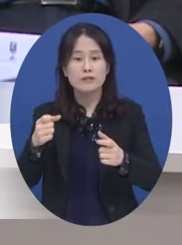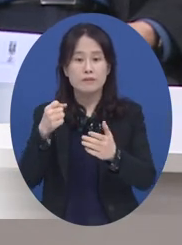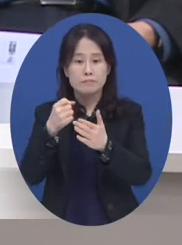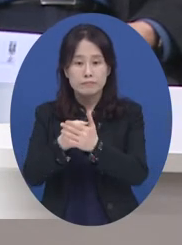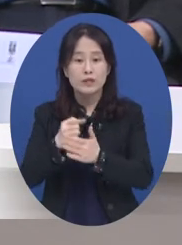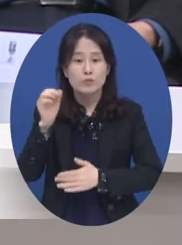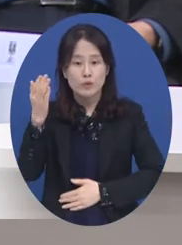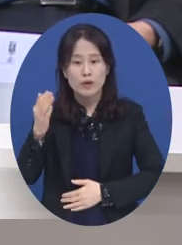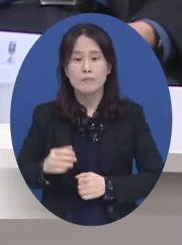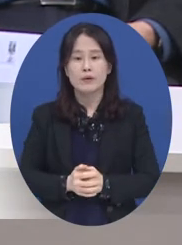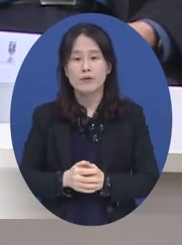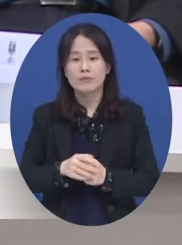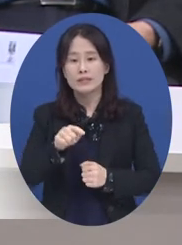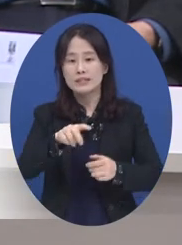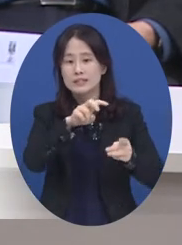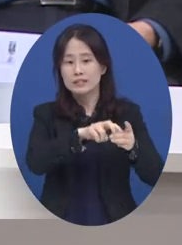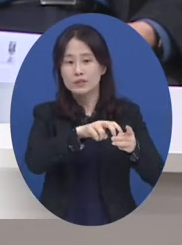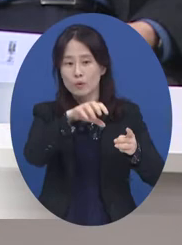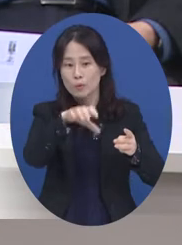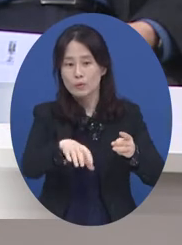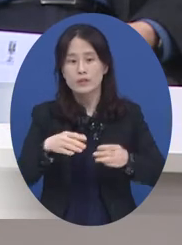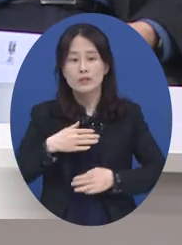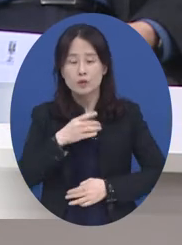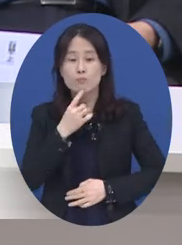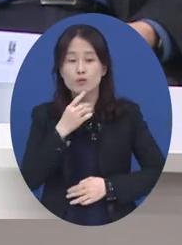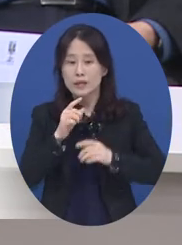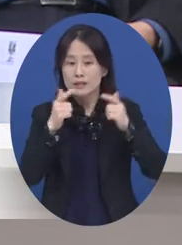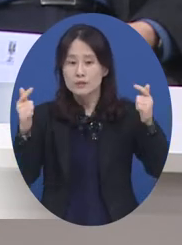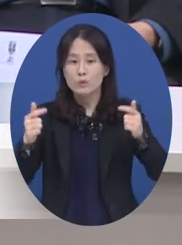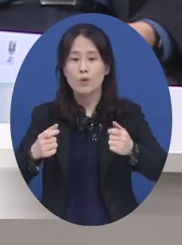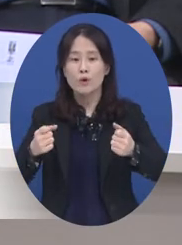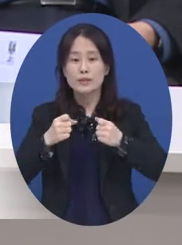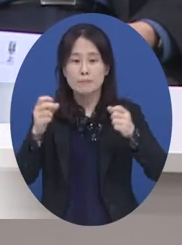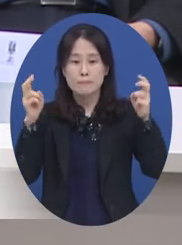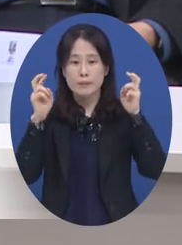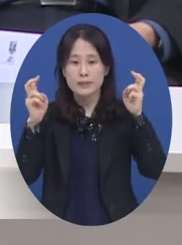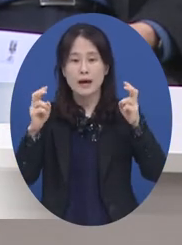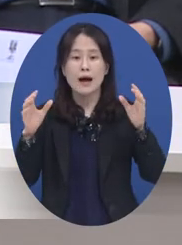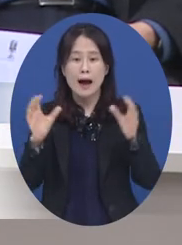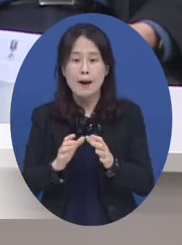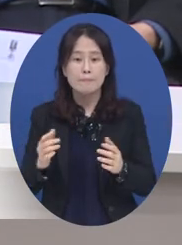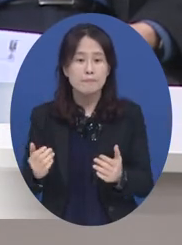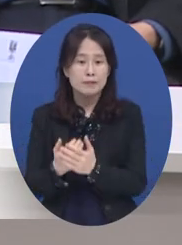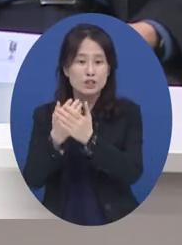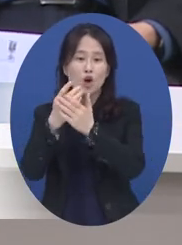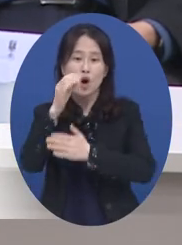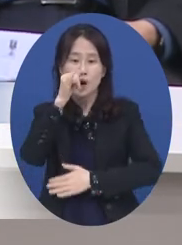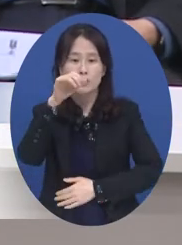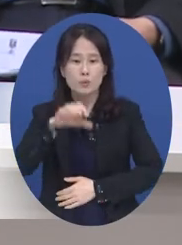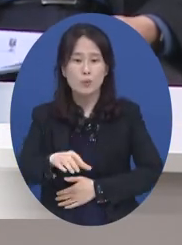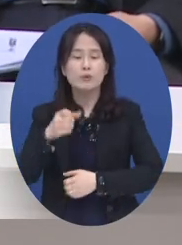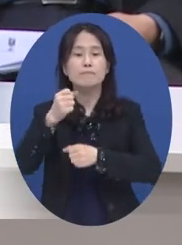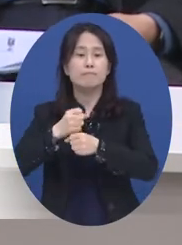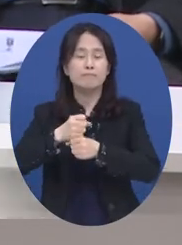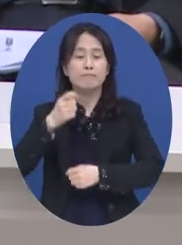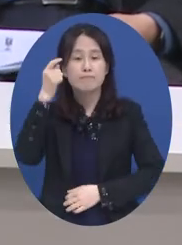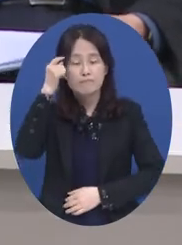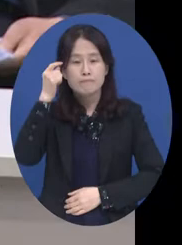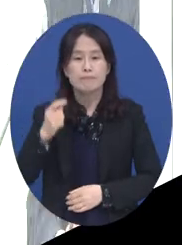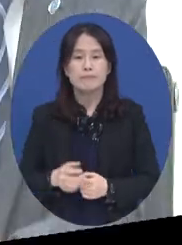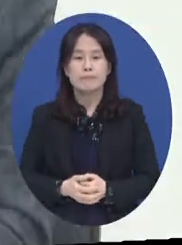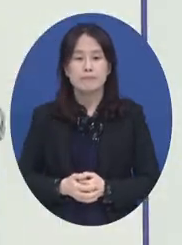되면 상생센터에서 저희들 뿐만 아니라 협력사들이 같이 성장할 수 있는 그런 터전을 만들